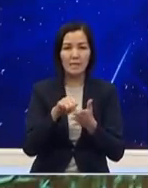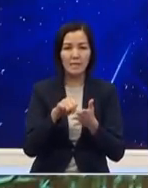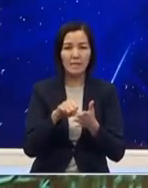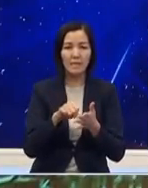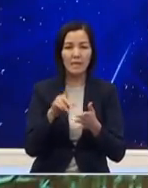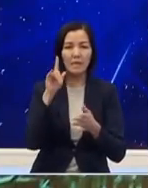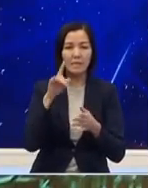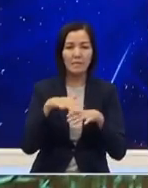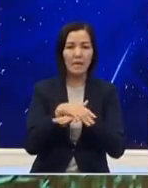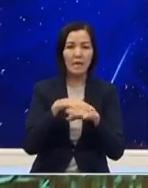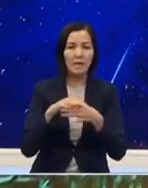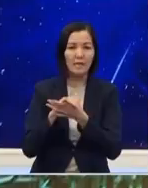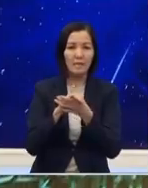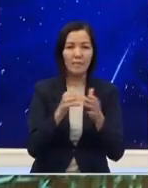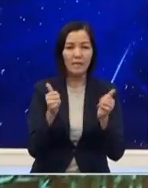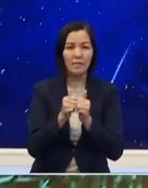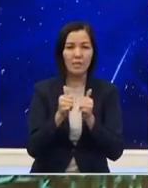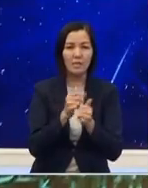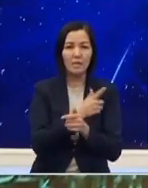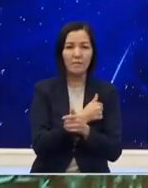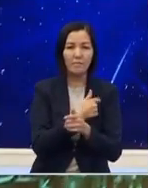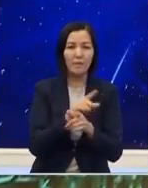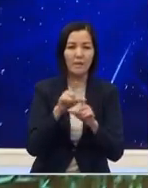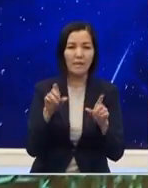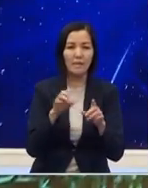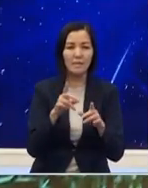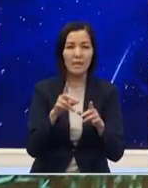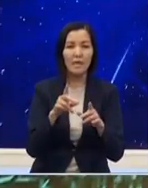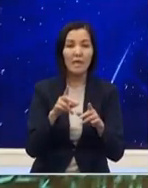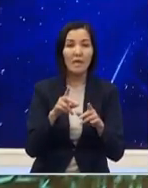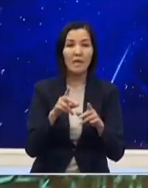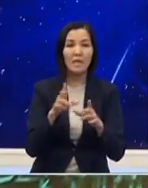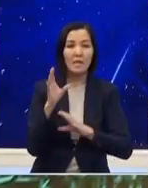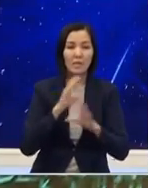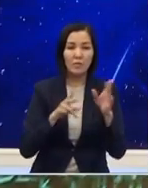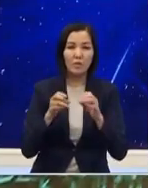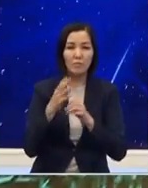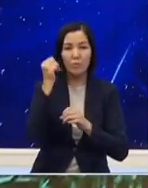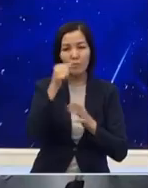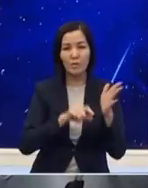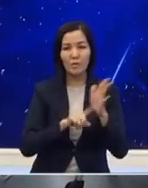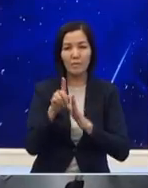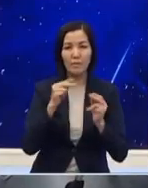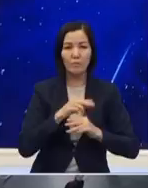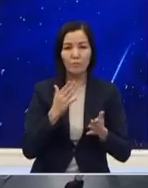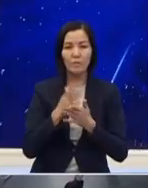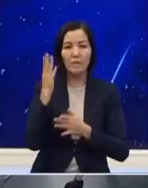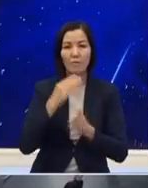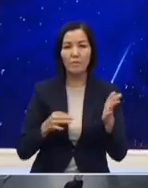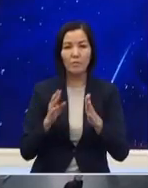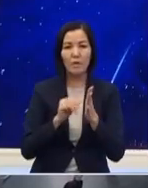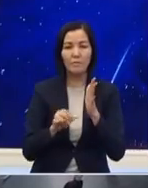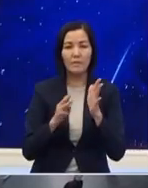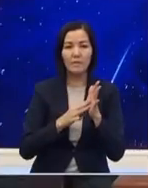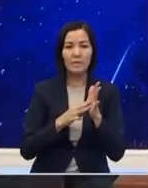медиаторлар қатысты. Қазақстан Халқы Ассамблеясы жанында медиация институты 2015 жылдан бастап жұмыс істейді. Алматы облысында